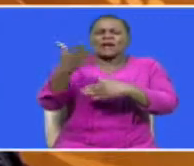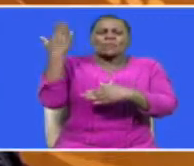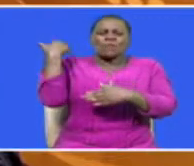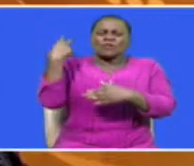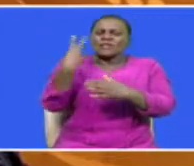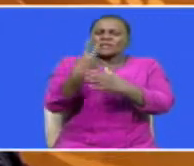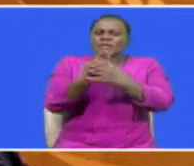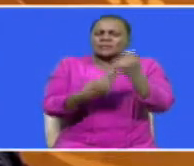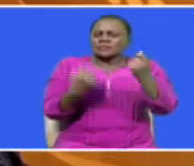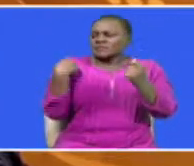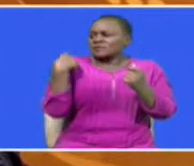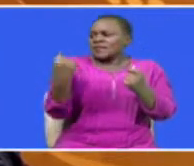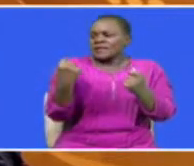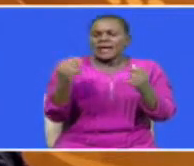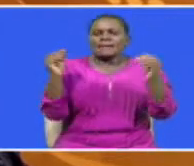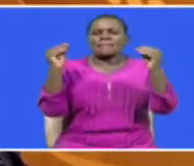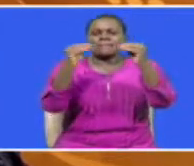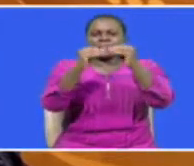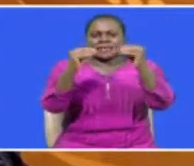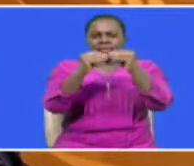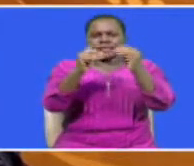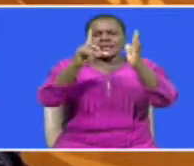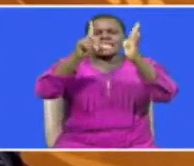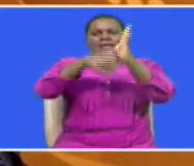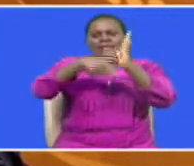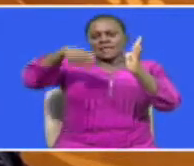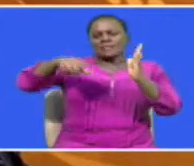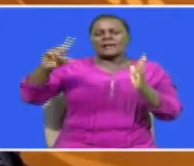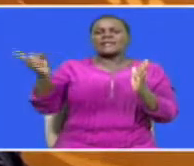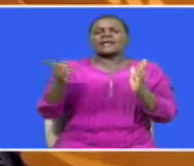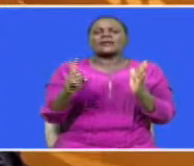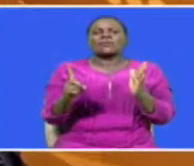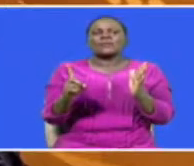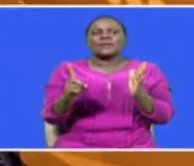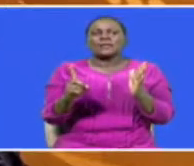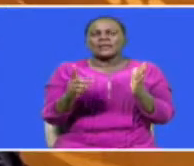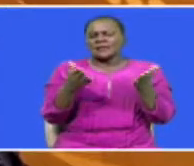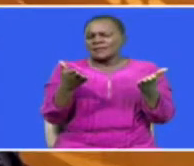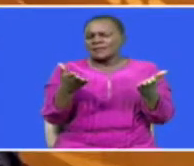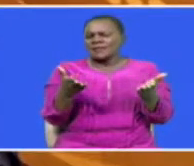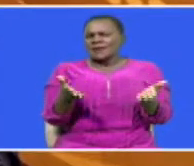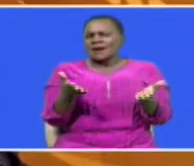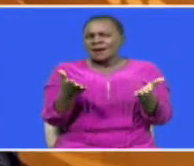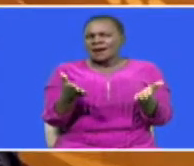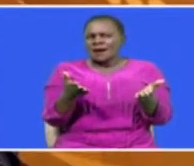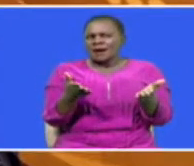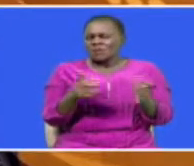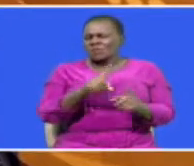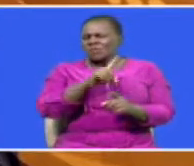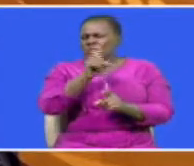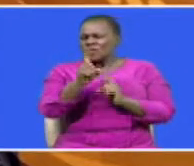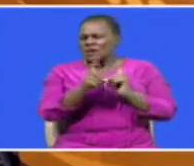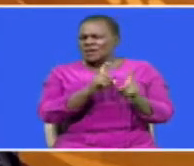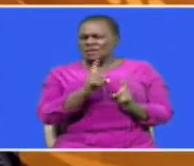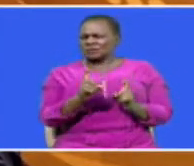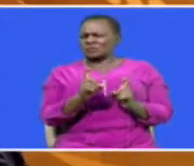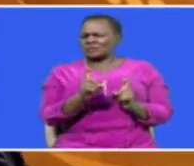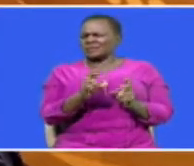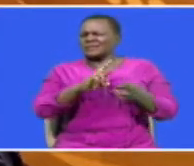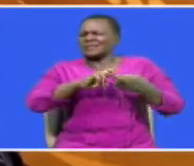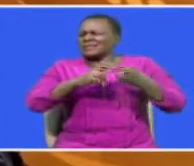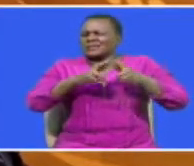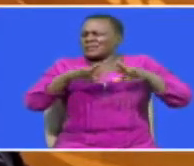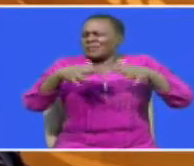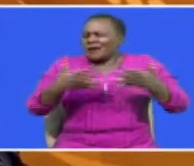kuhudhuria mazishi ya mama Mukami Kimathi na baadaye hapa Nairobi. Hali hii sasa imeendelea kuibua maswali kuhusu ushirikiano wao